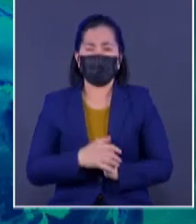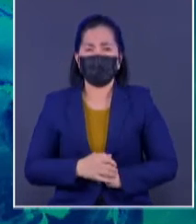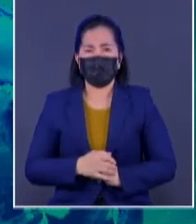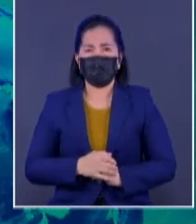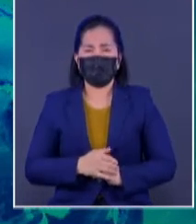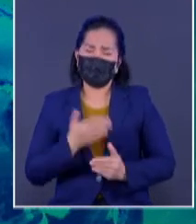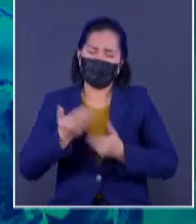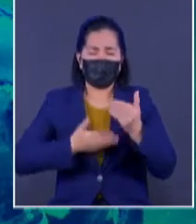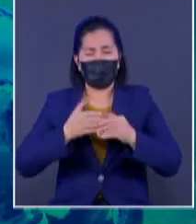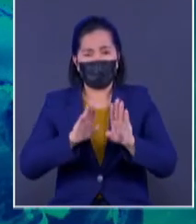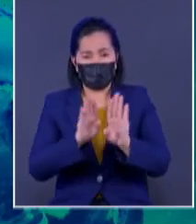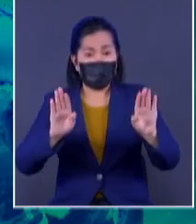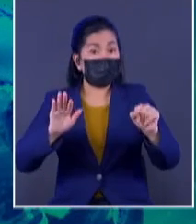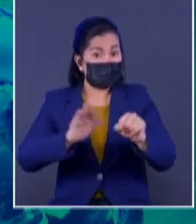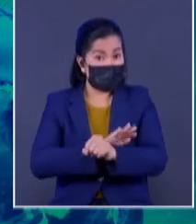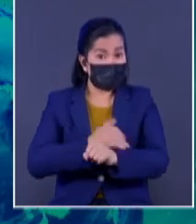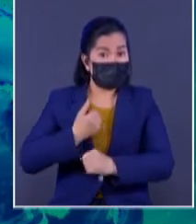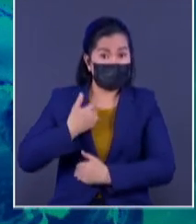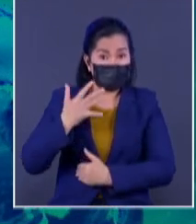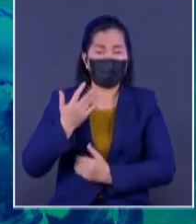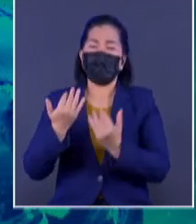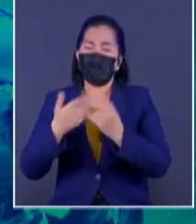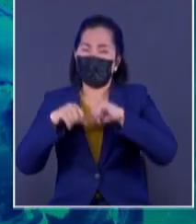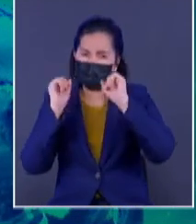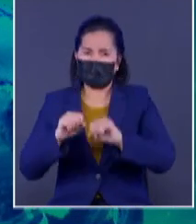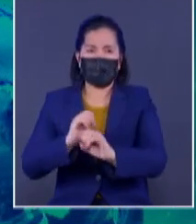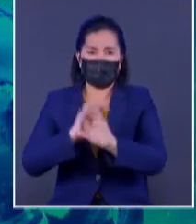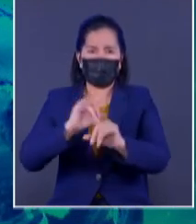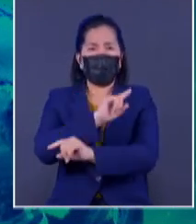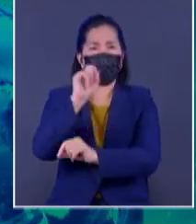ร้านอาหารเนี่ยจะมีการเปิดเต็มรูปแบบหรือเปล่าเขาบอกว่าเดี๋ยวสบค.จะคุยกันวันศุกร์นี้นะครับ